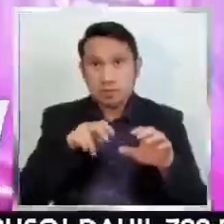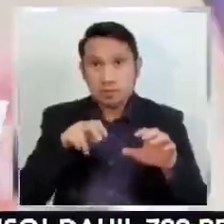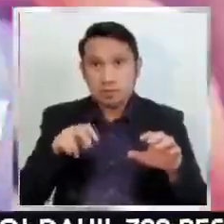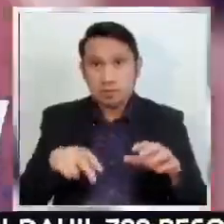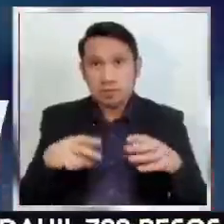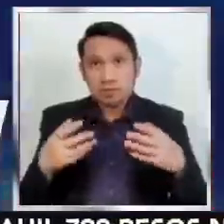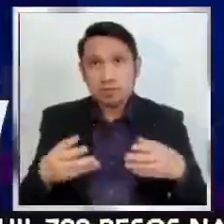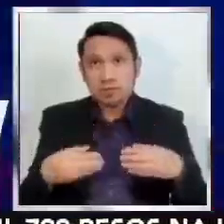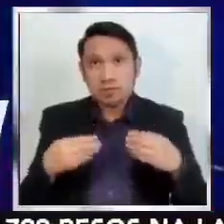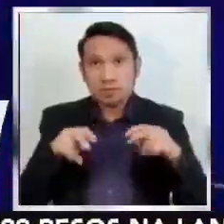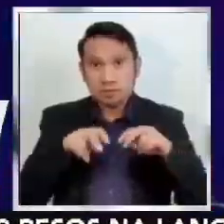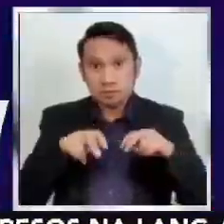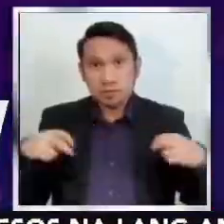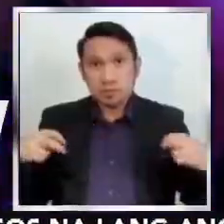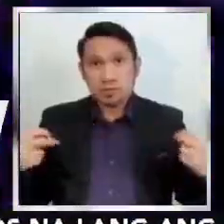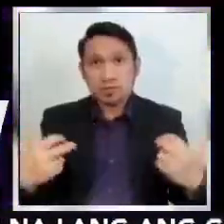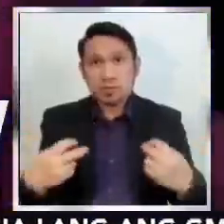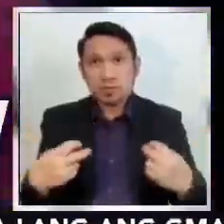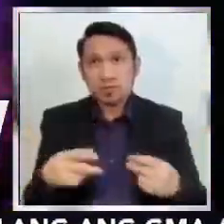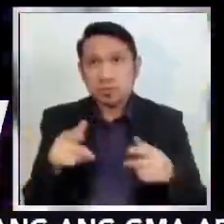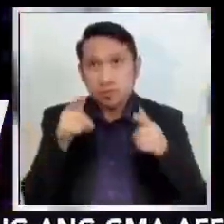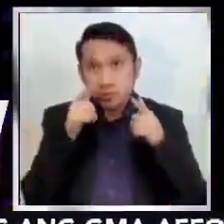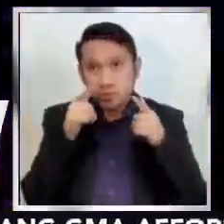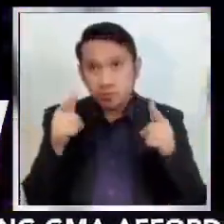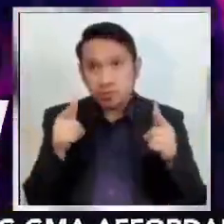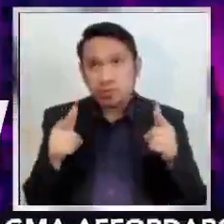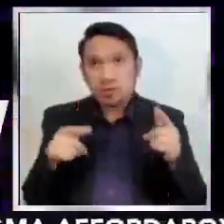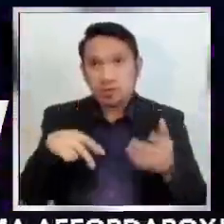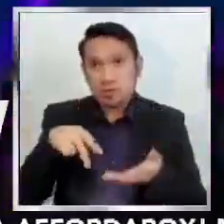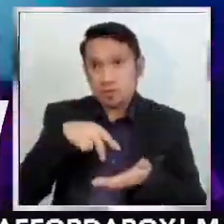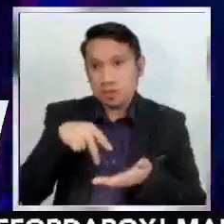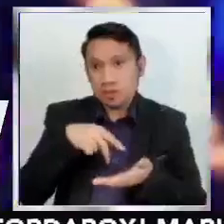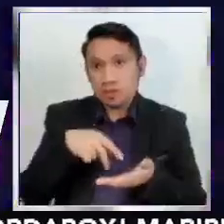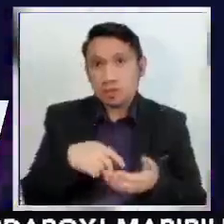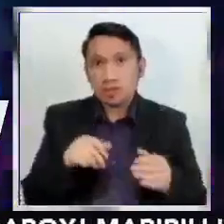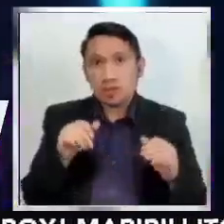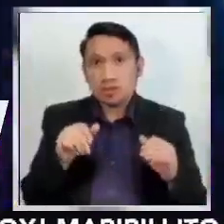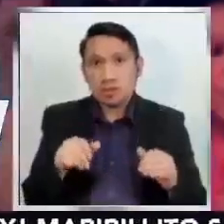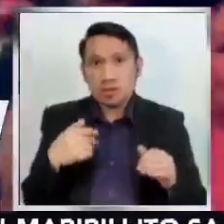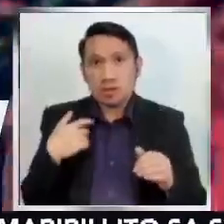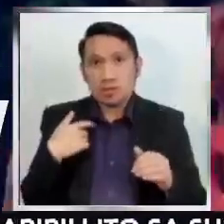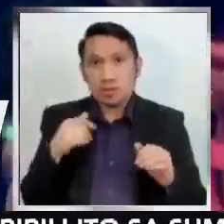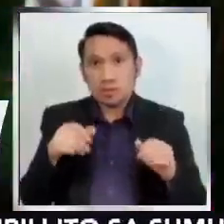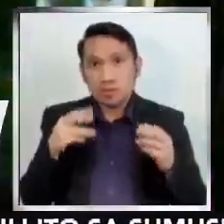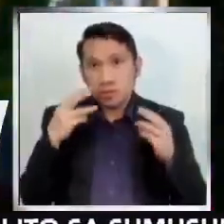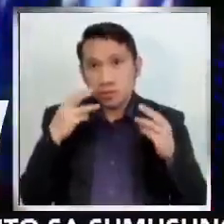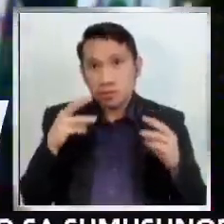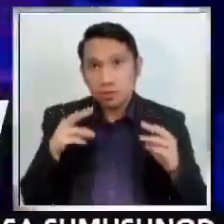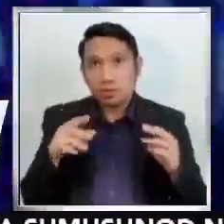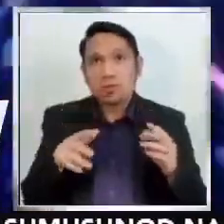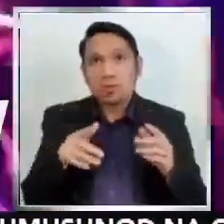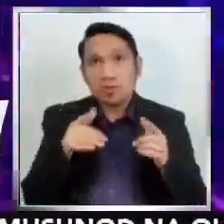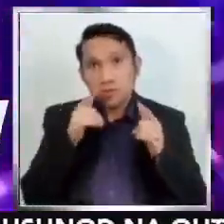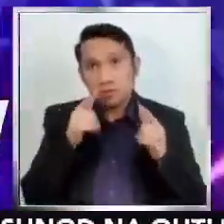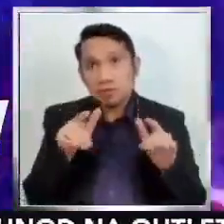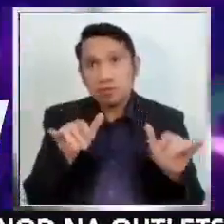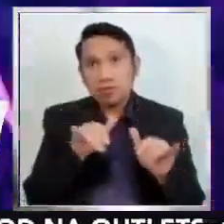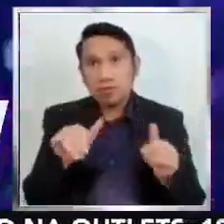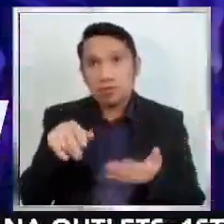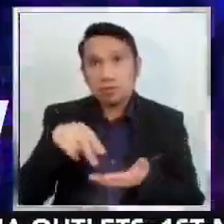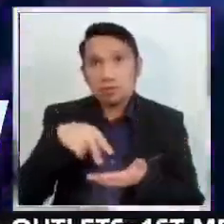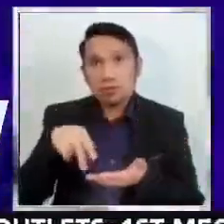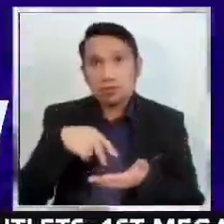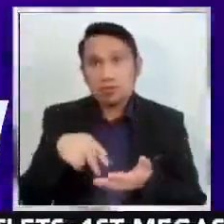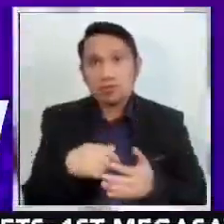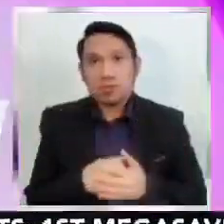mapalibutan niya ng tila disco floor kung saan pupuesto ang ilang manonood na tila nakikiparty.